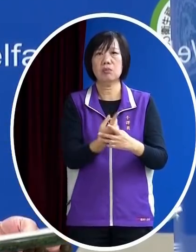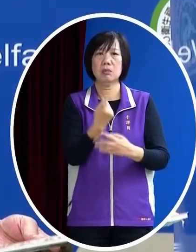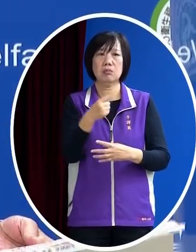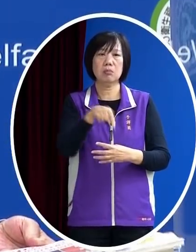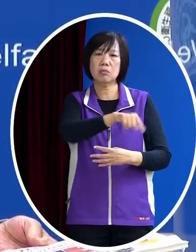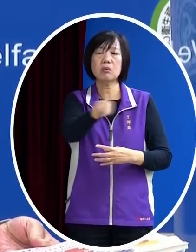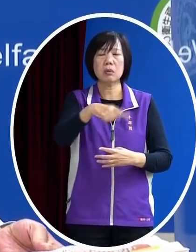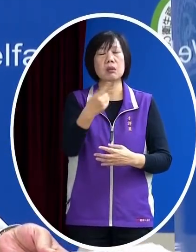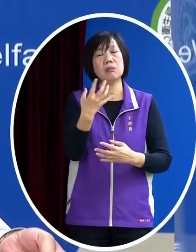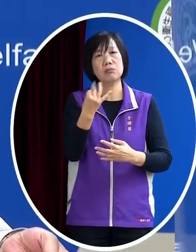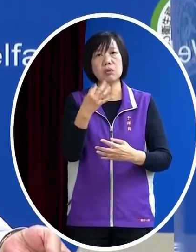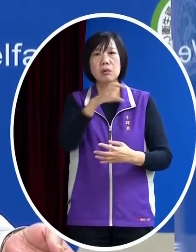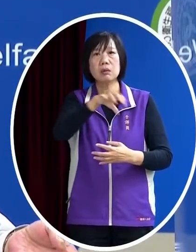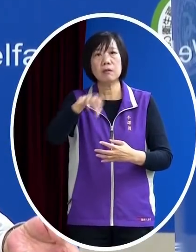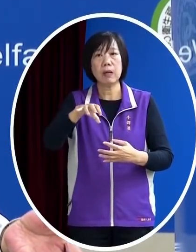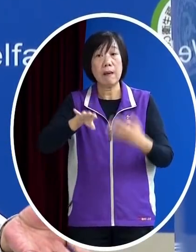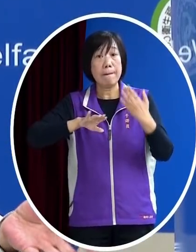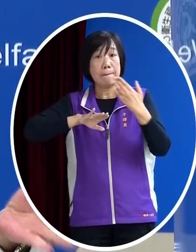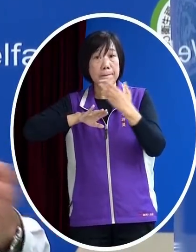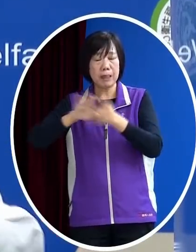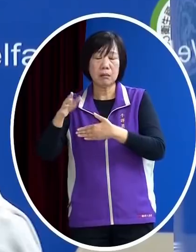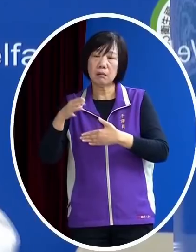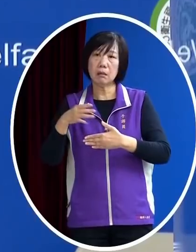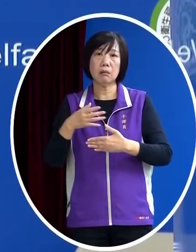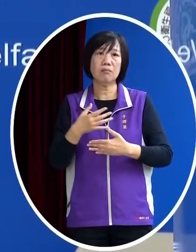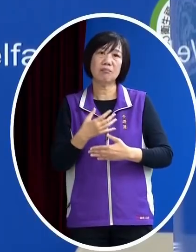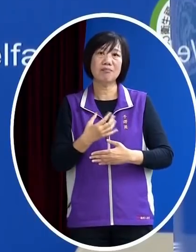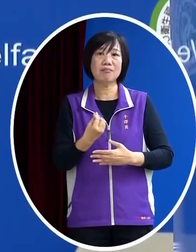别注意。那其他的足迹在我们的掌握之中。